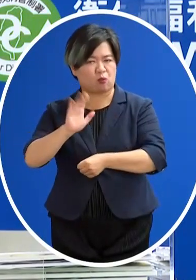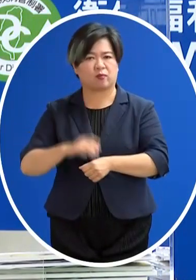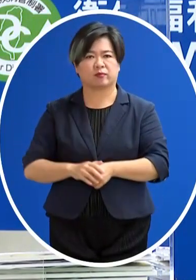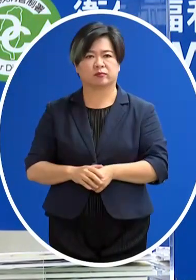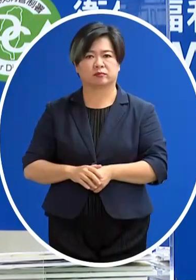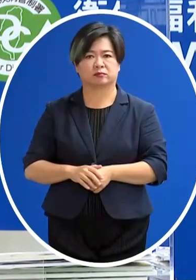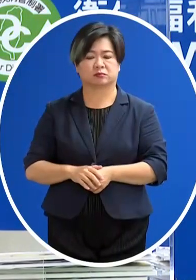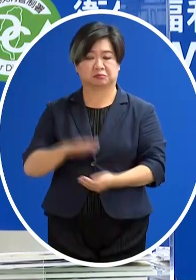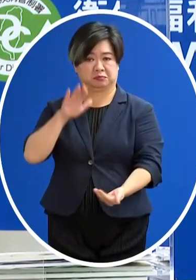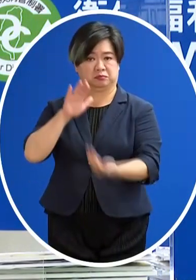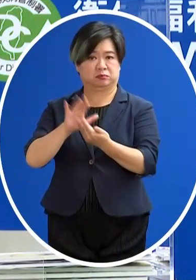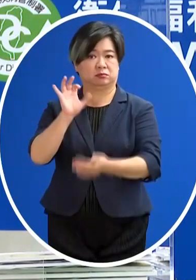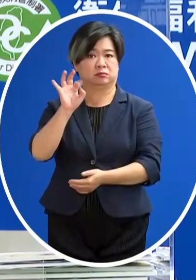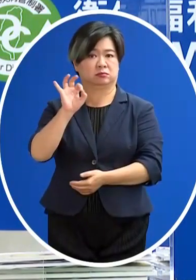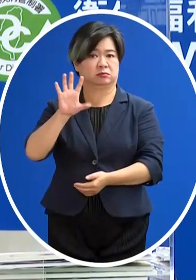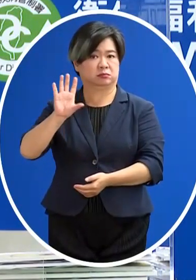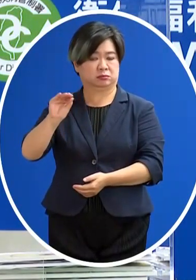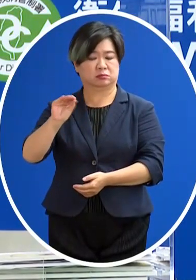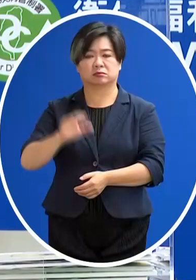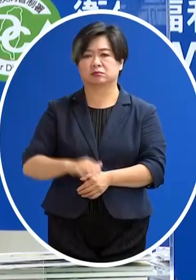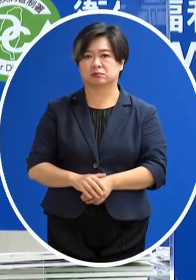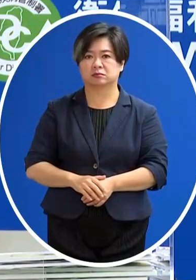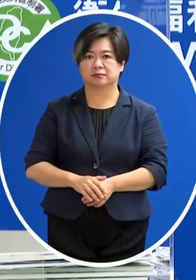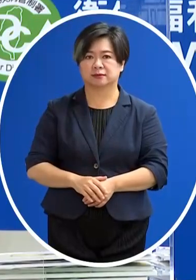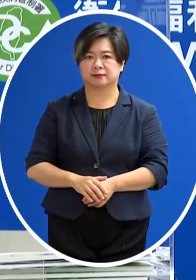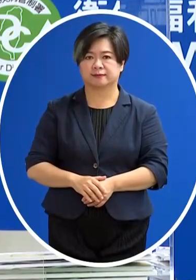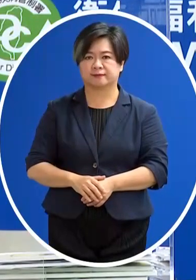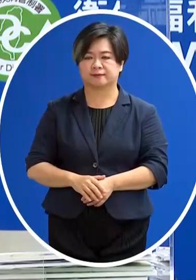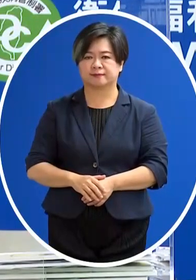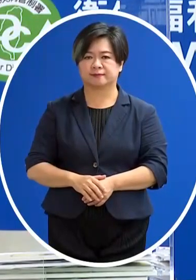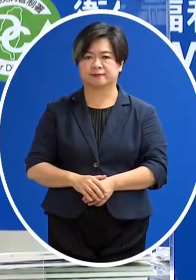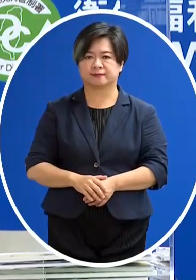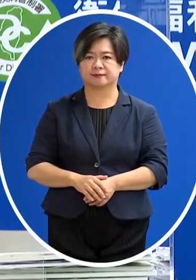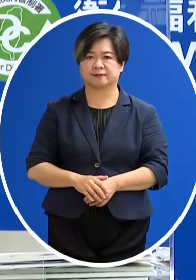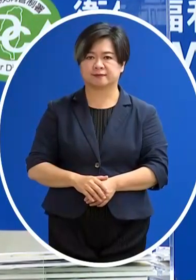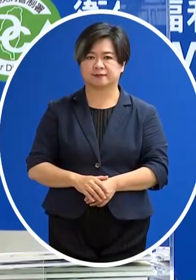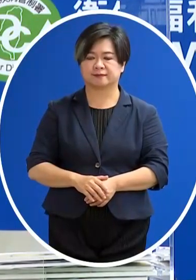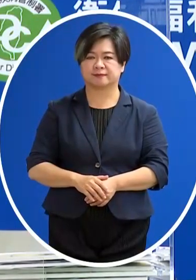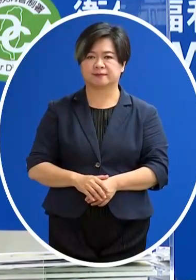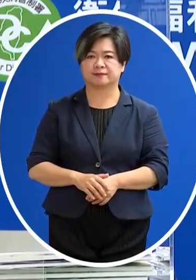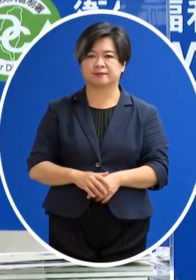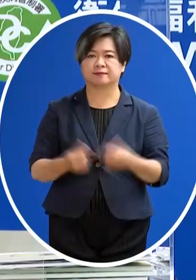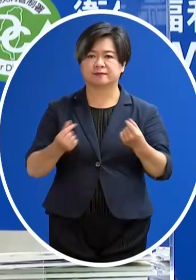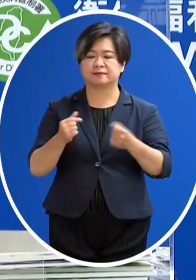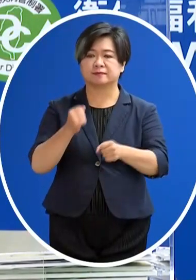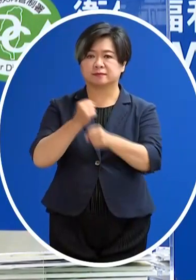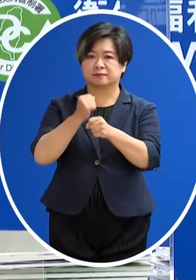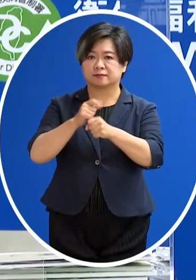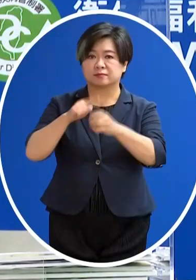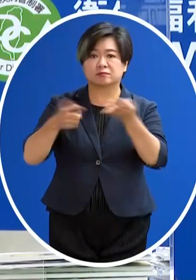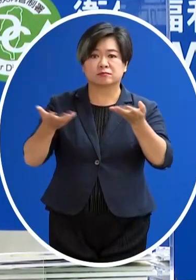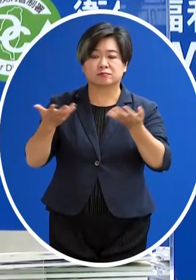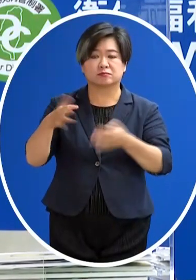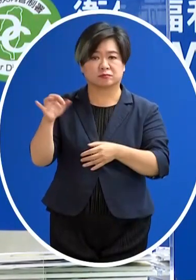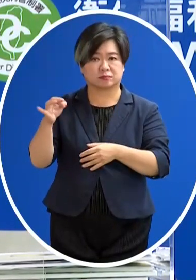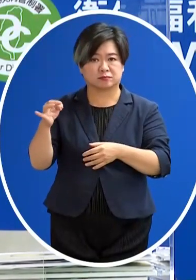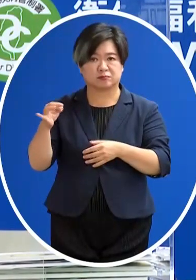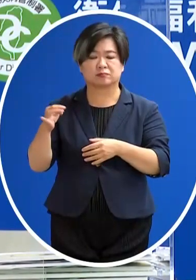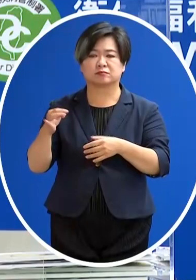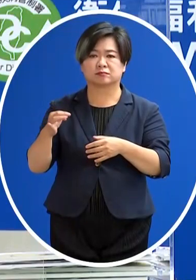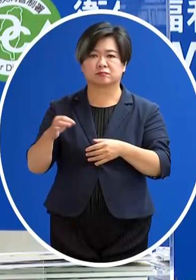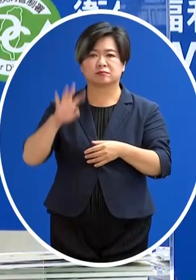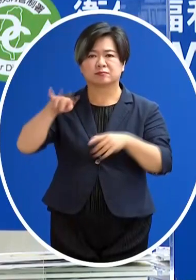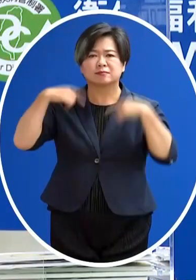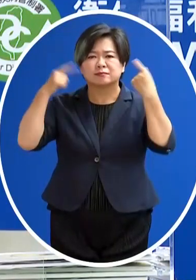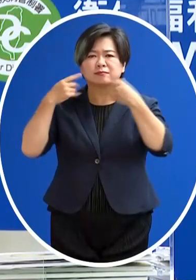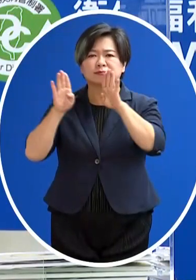这500万。那在那个这等于是在事务的费用上面，金铲门上面，我们也会编